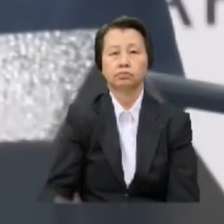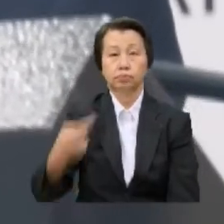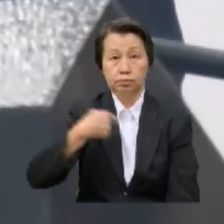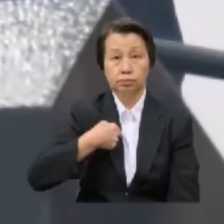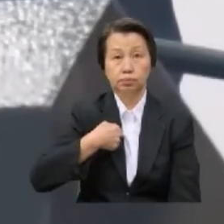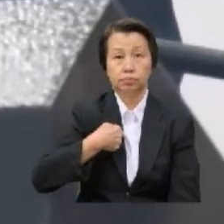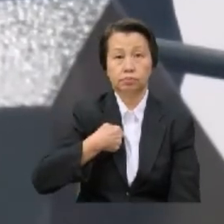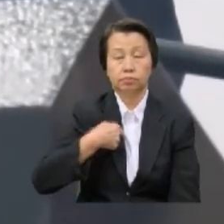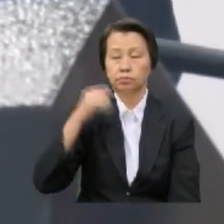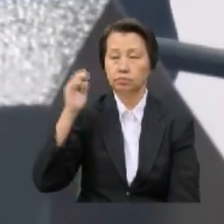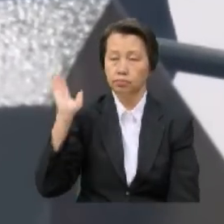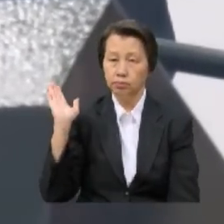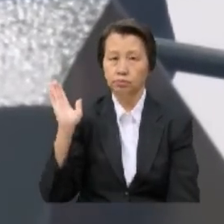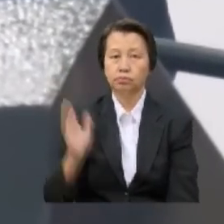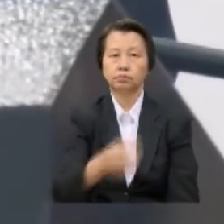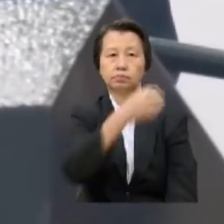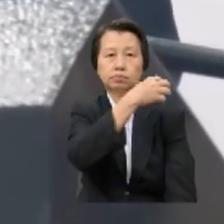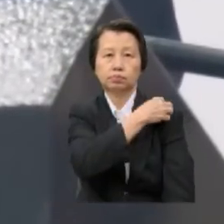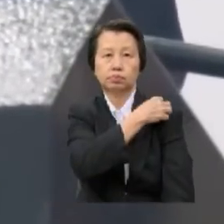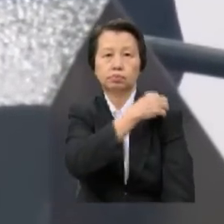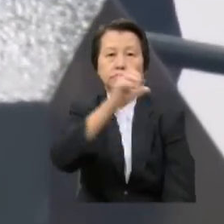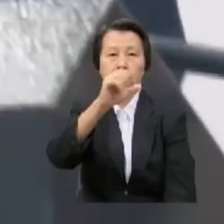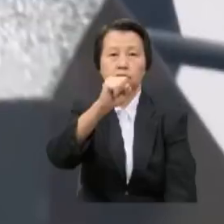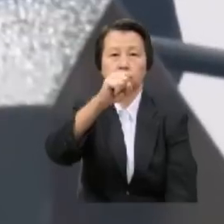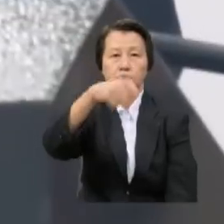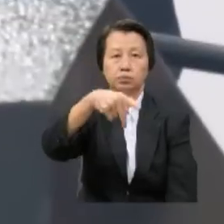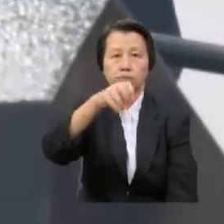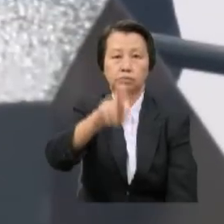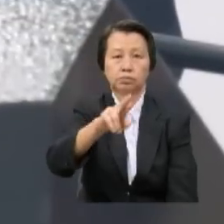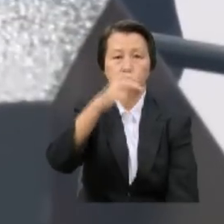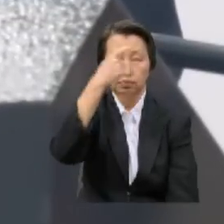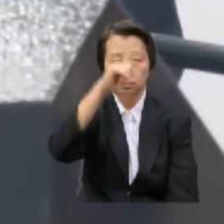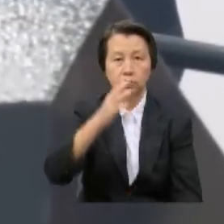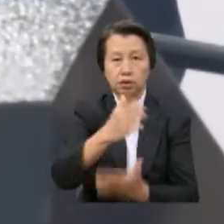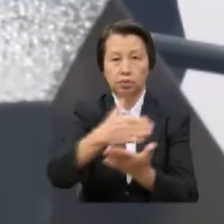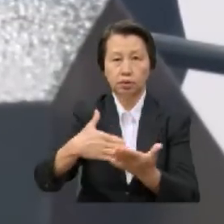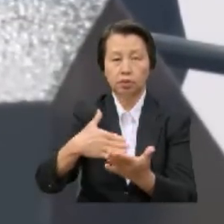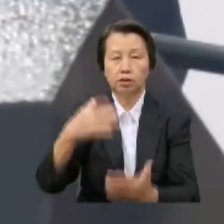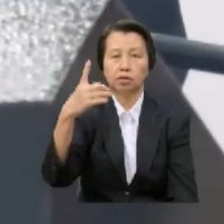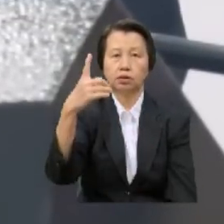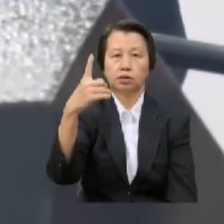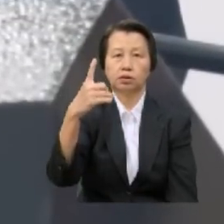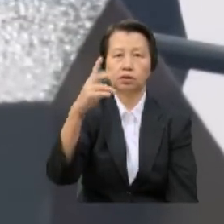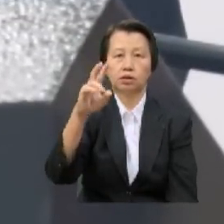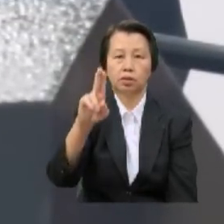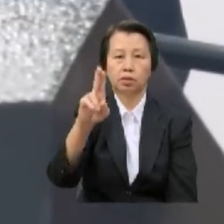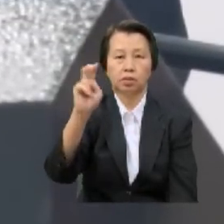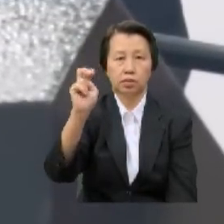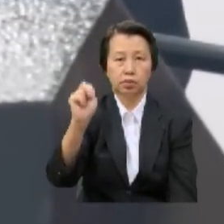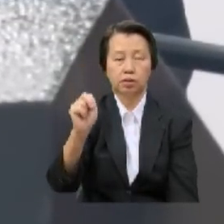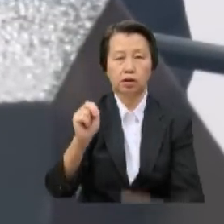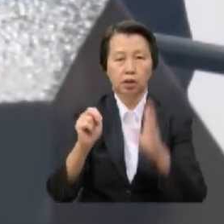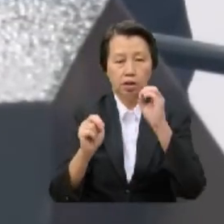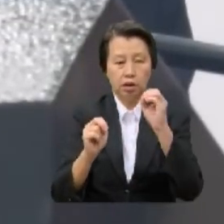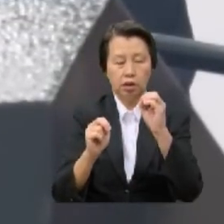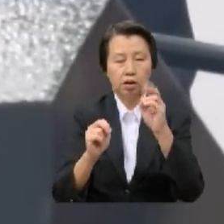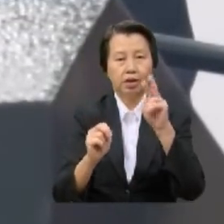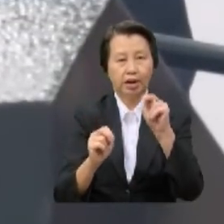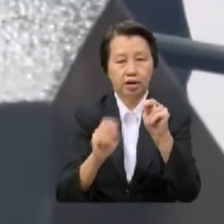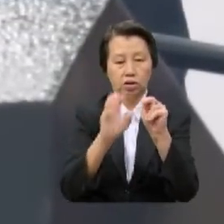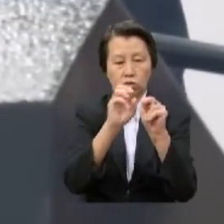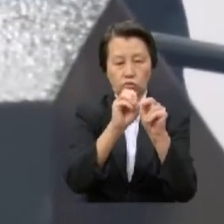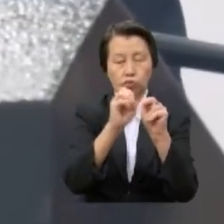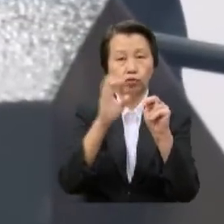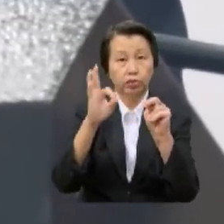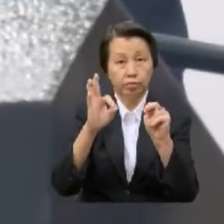Saya selaku pegawai pengurus bagi bahagian pilihan raya negeri N09